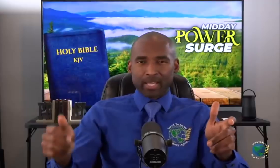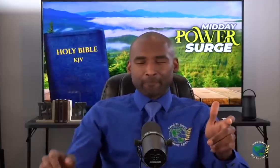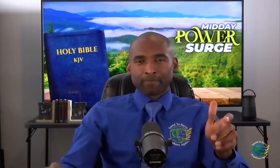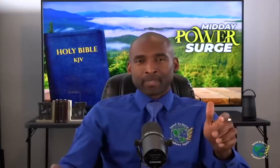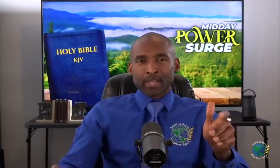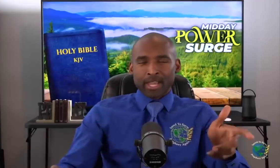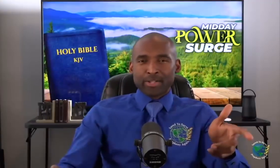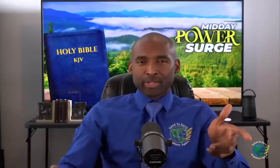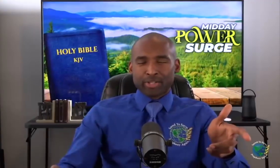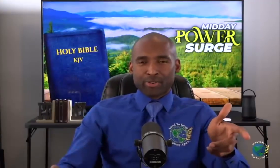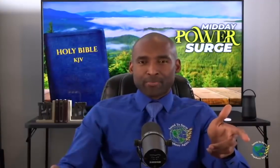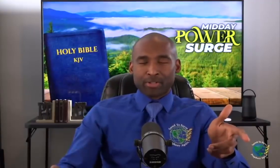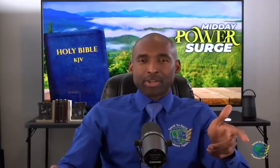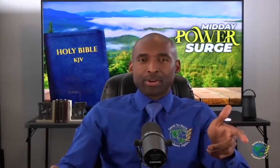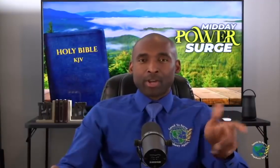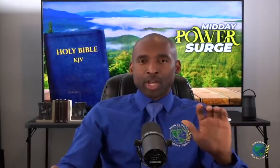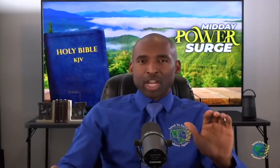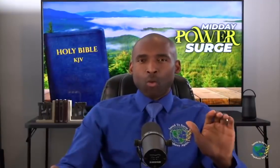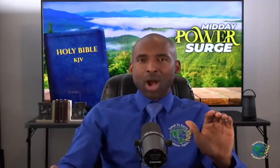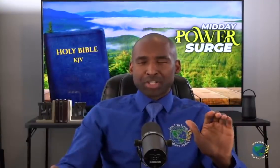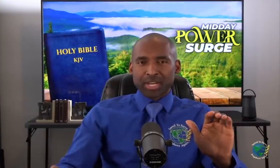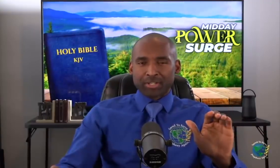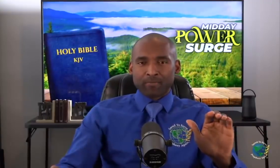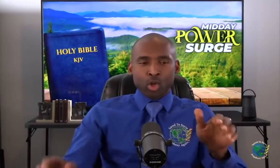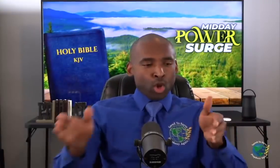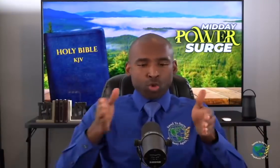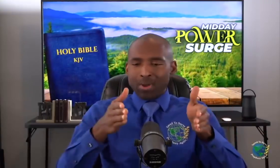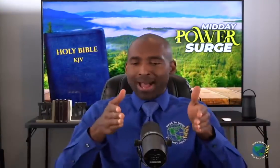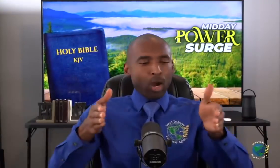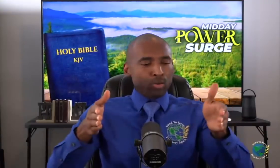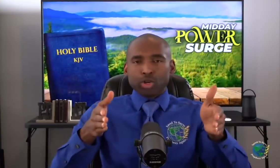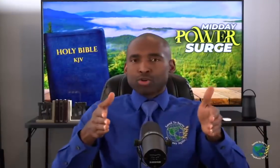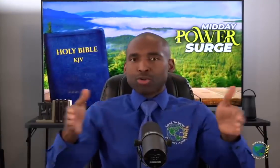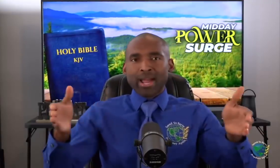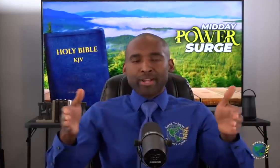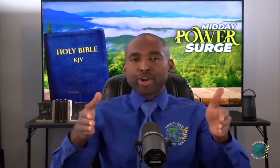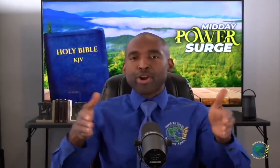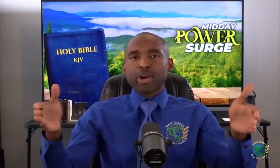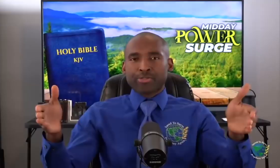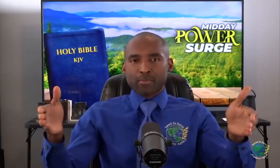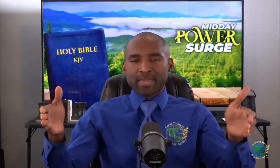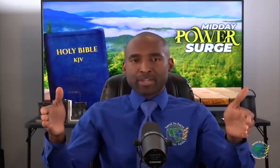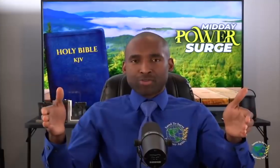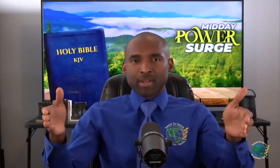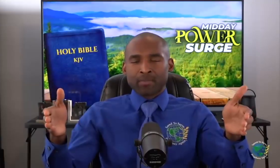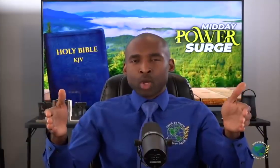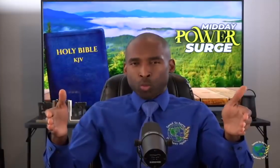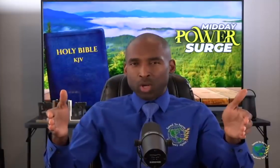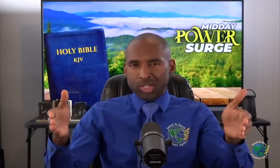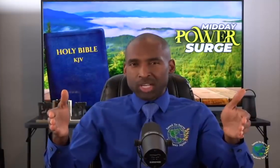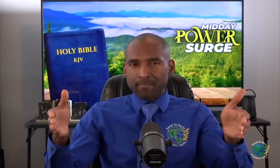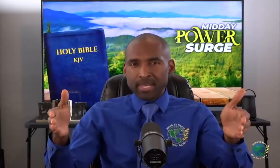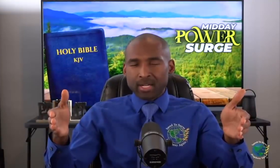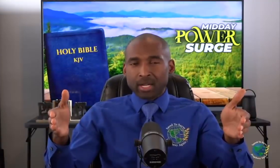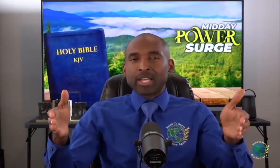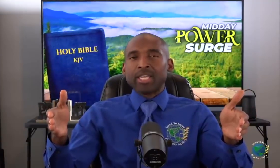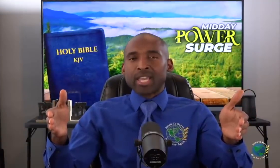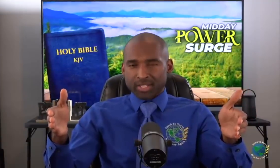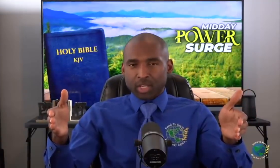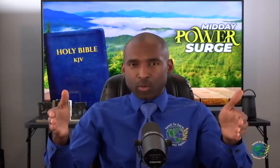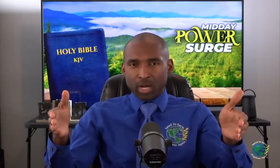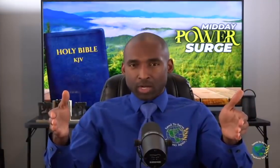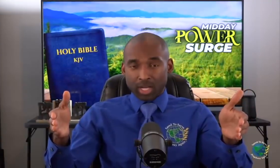Я копаю глубоко в Писании. Посмотрите, был ли Христос кротким во время своего земного служения? Да.